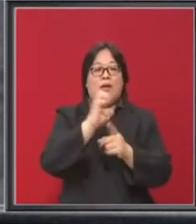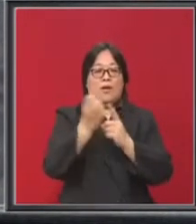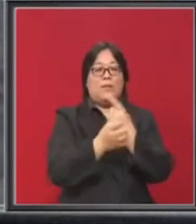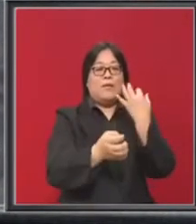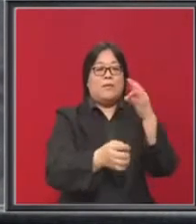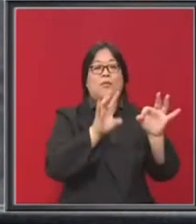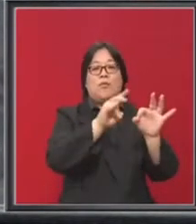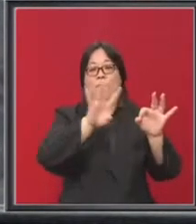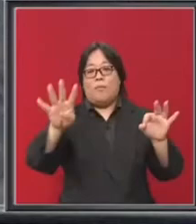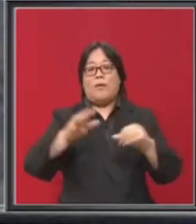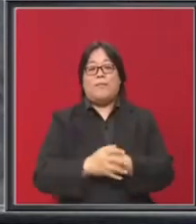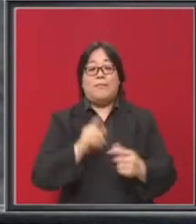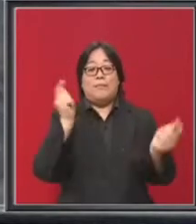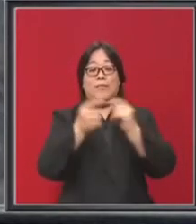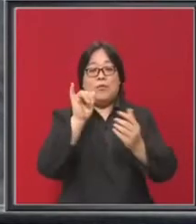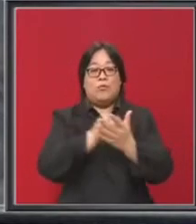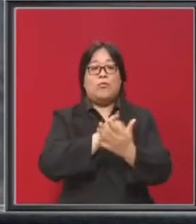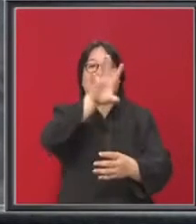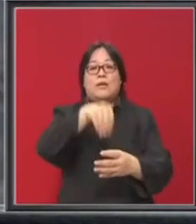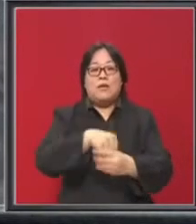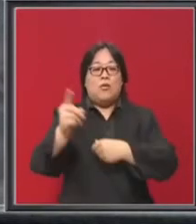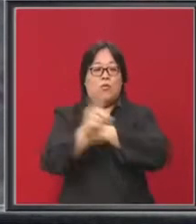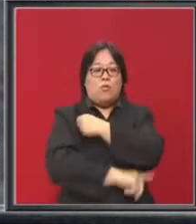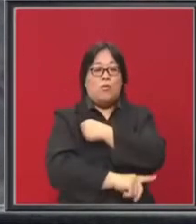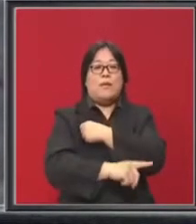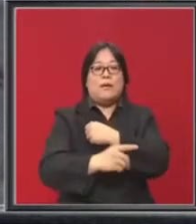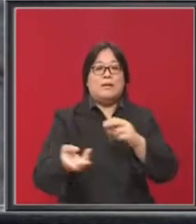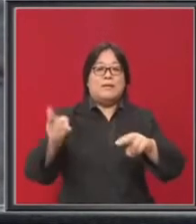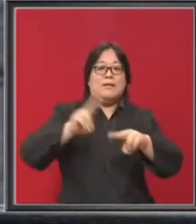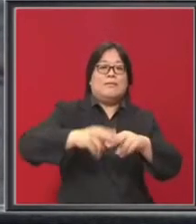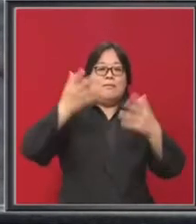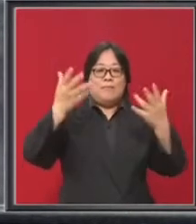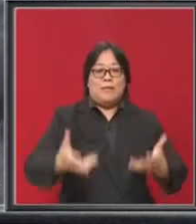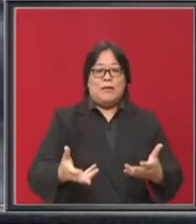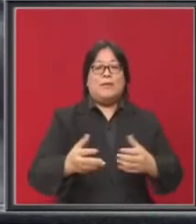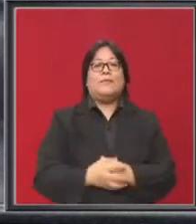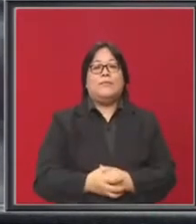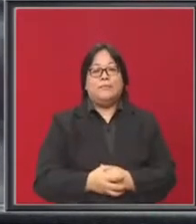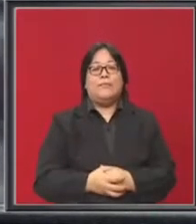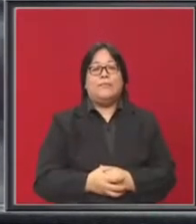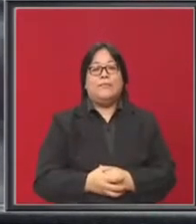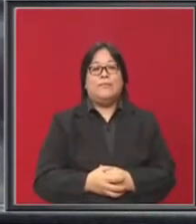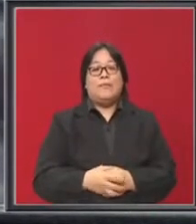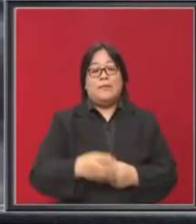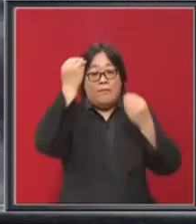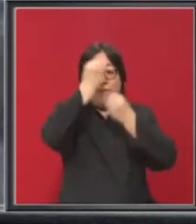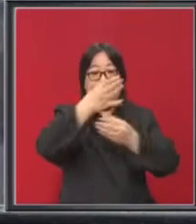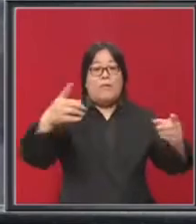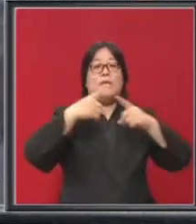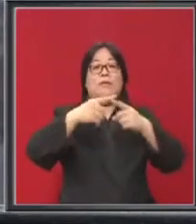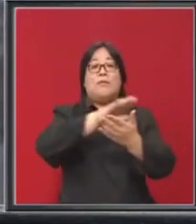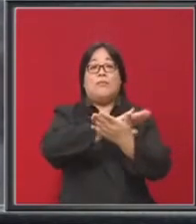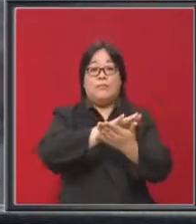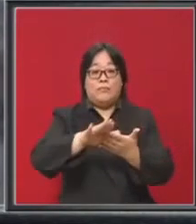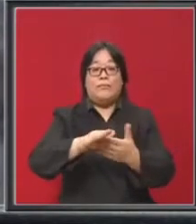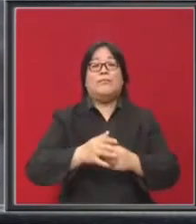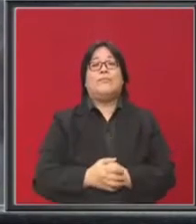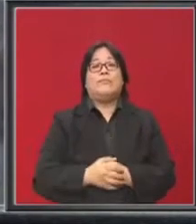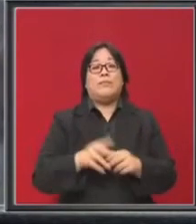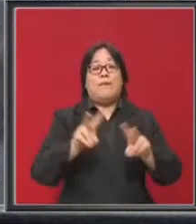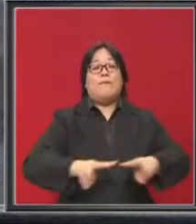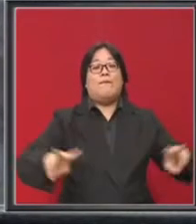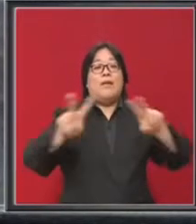pindah yang dilakukan di bahkan hukuman dan peltier lebih tinggi dapat nilai semasa untuk makluman Dewa yang model